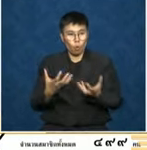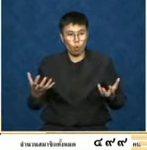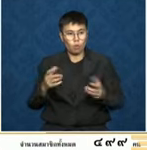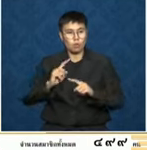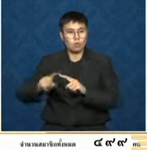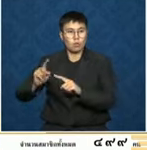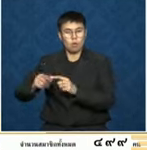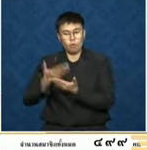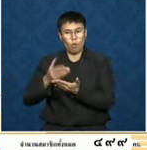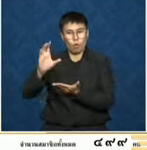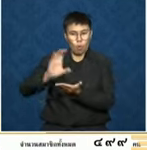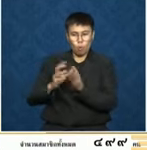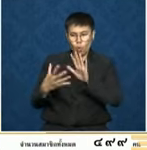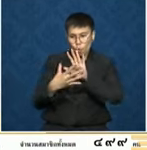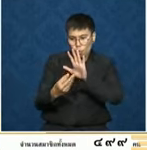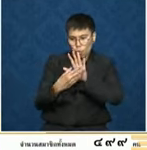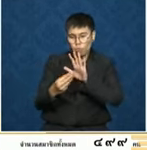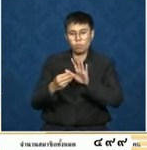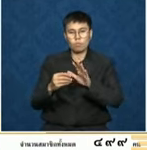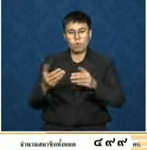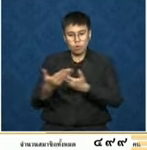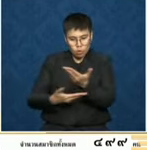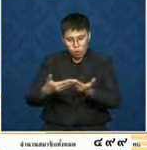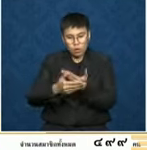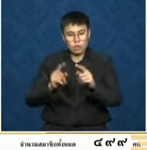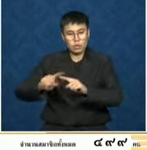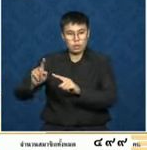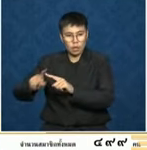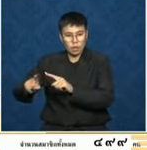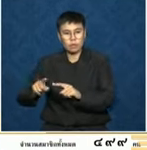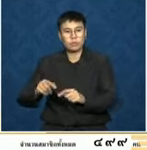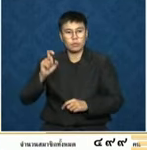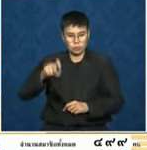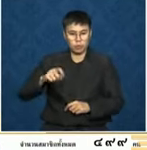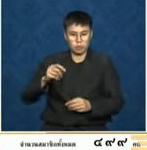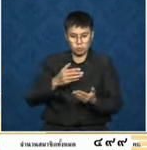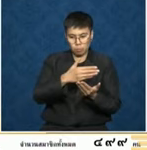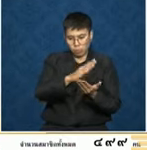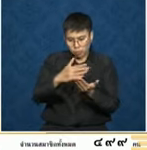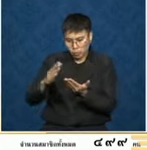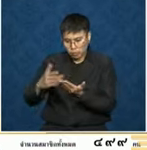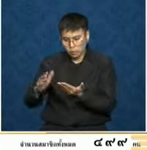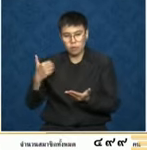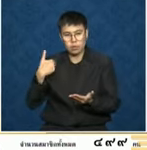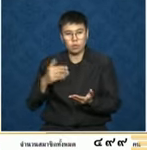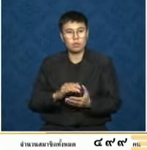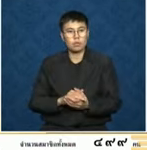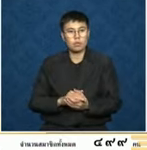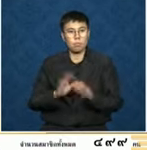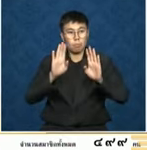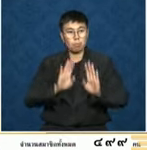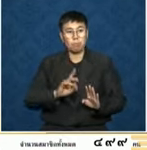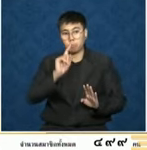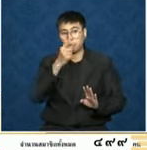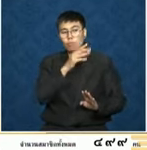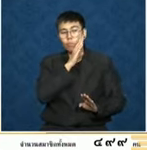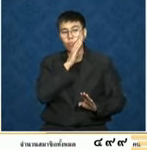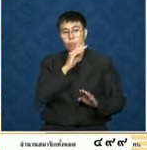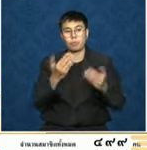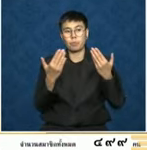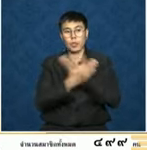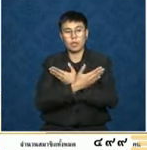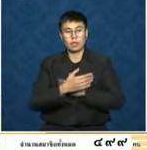อย่างอื่นอีกด้วยนะครับแต่นี่ก็เป็นปัจจัยที่เราต้องคำนึงถึงนะครับข้อดีข้อเสียครับแบบใหม่ถ้าเผื่อเราเปลี่ยนนะครับ